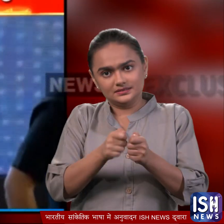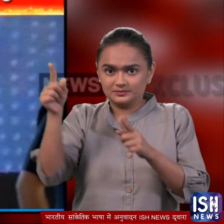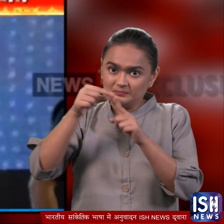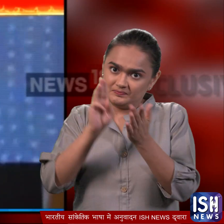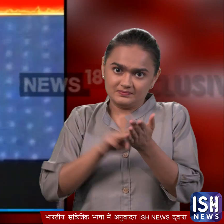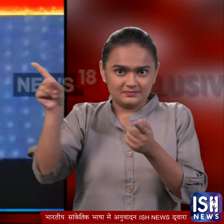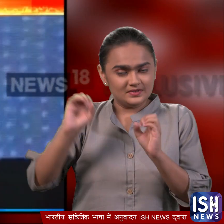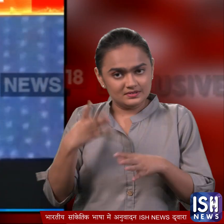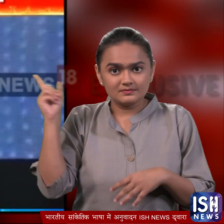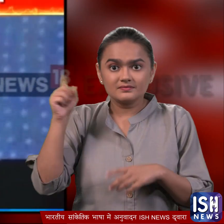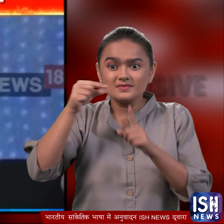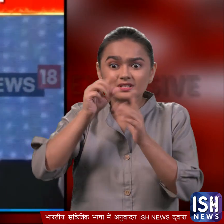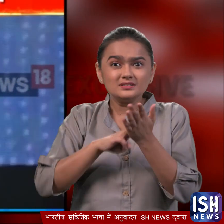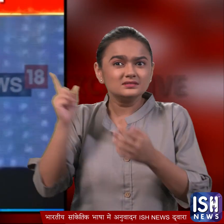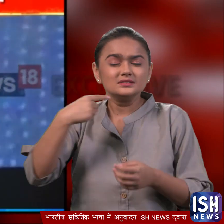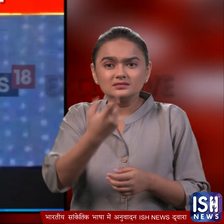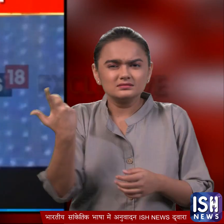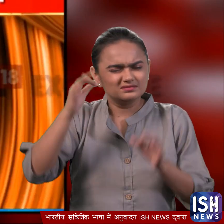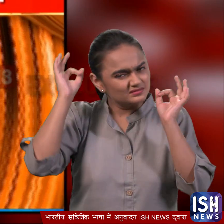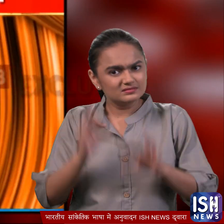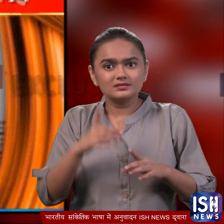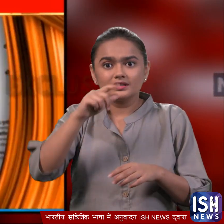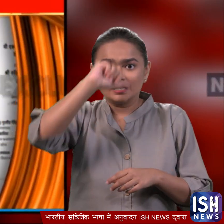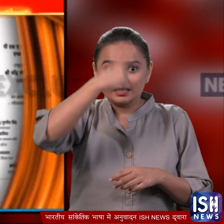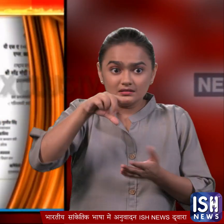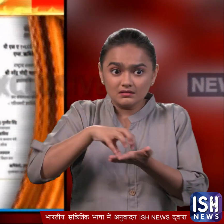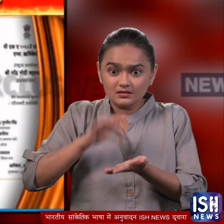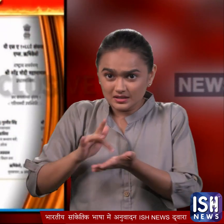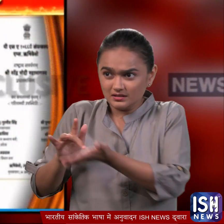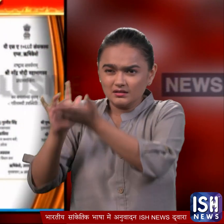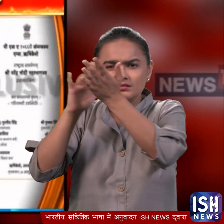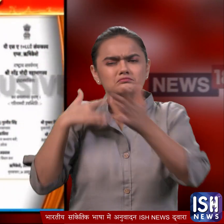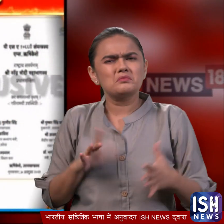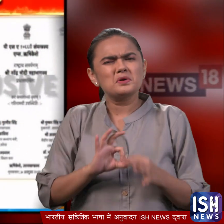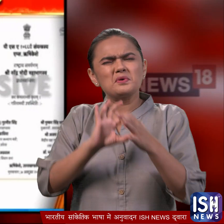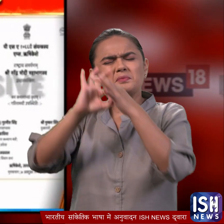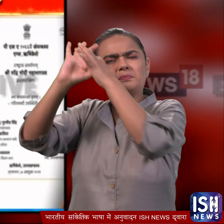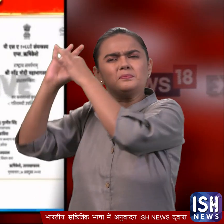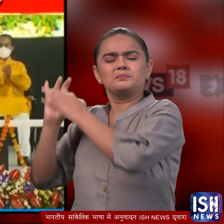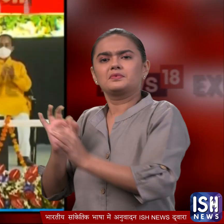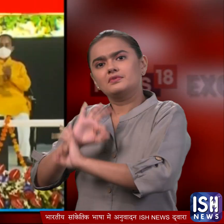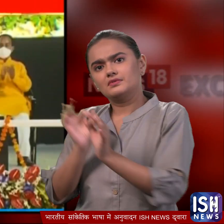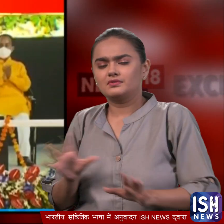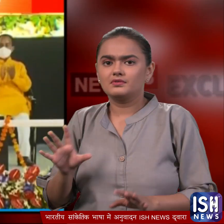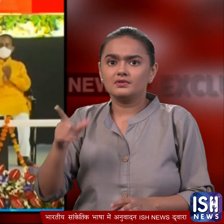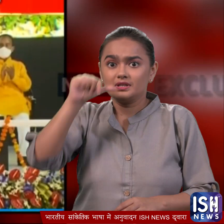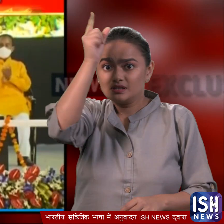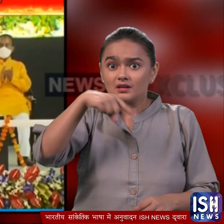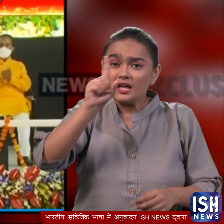का उद्घाटन प्रधानमंत्री ने बटन दबाकर किया। प्रधानमंत्री ने दावा किया कि देश के सभी जिले अब ऑक्सीजन प्लांट से जुड़ गए हैं। देश